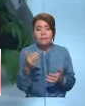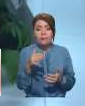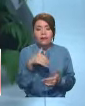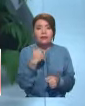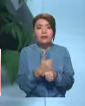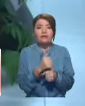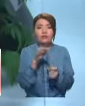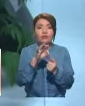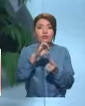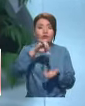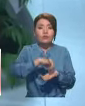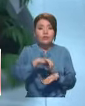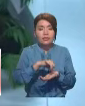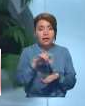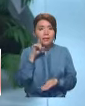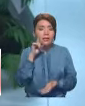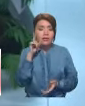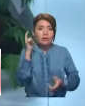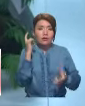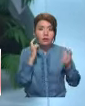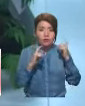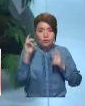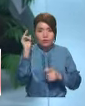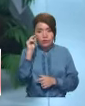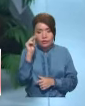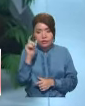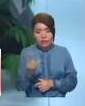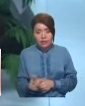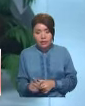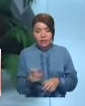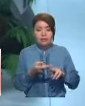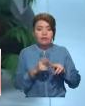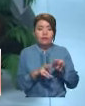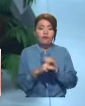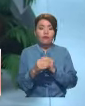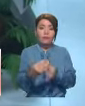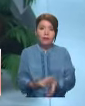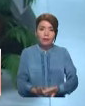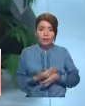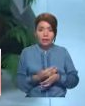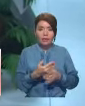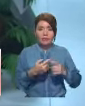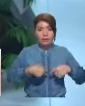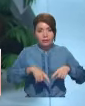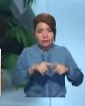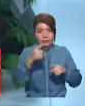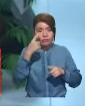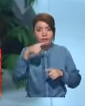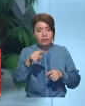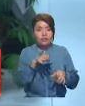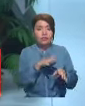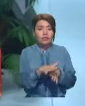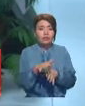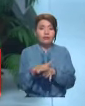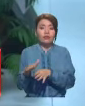участие молодых студентов в качестве волонтеров, которые будут помогать нам, организаторам, в проведении